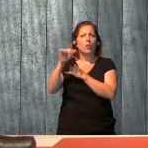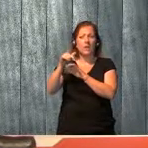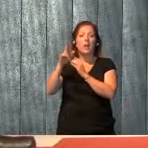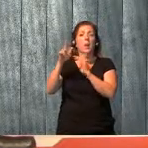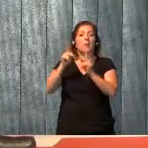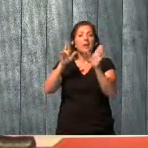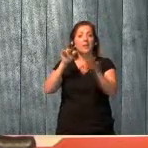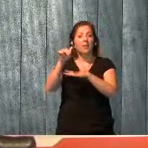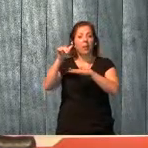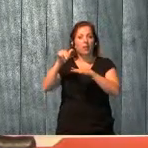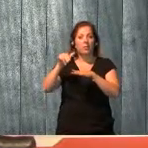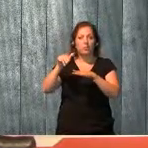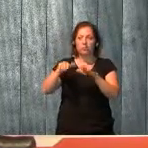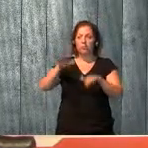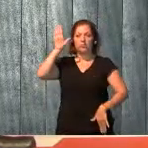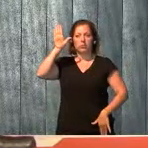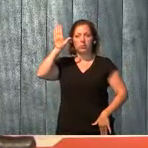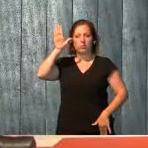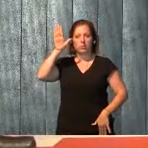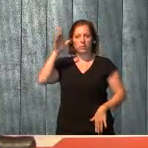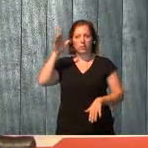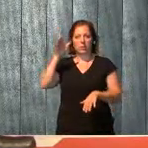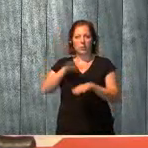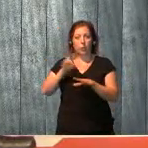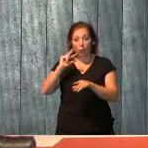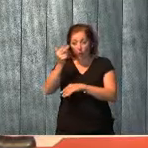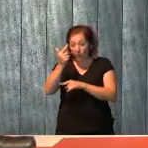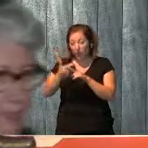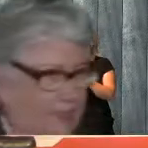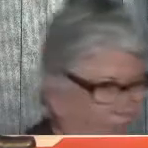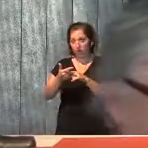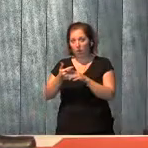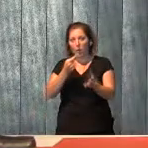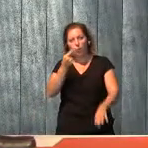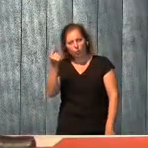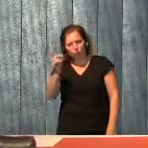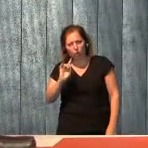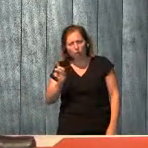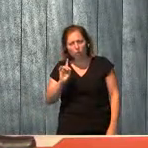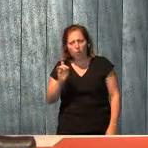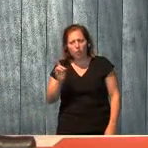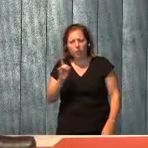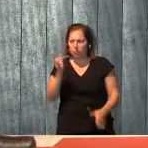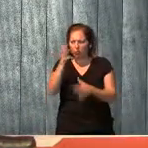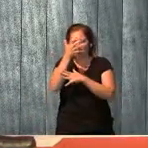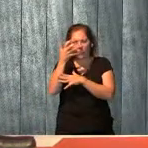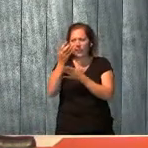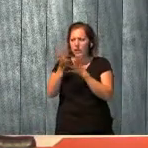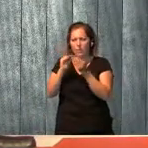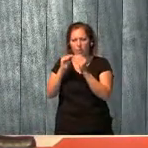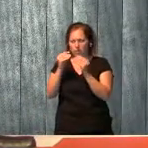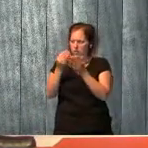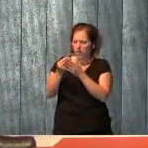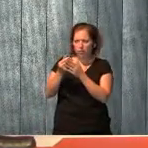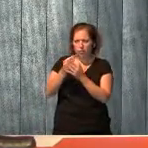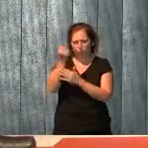élections contrairement à sa constitution, pour une troisième fois. Ce n'est pas le seul en Afrique. Et si j'évoque cette question, c'est pour la